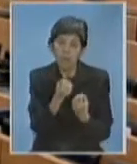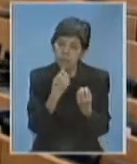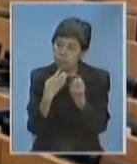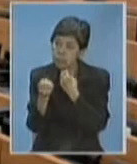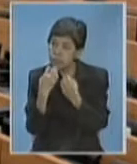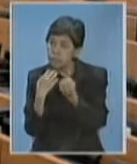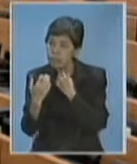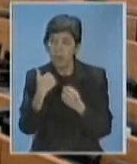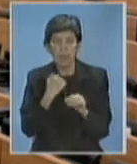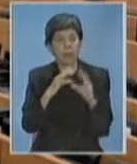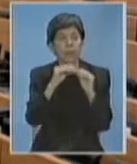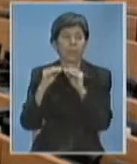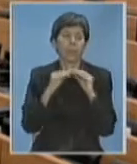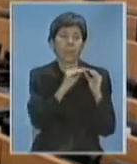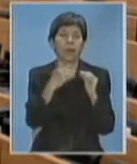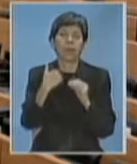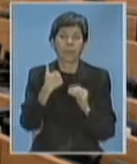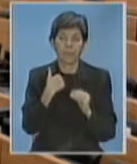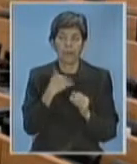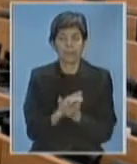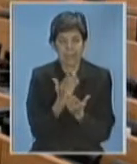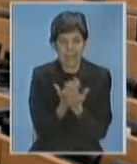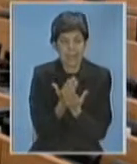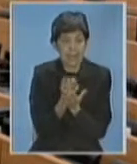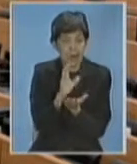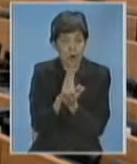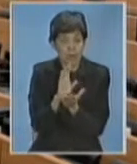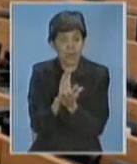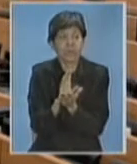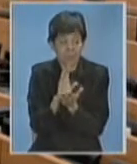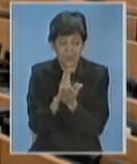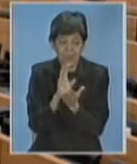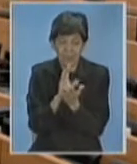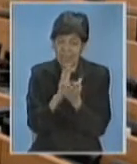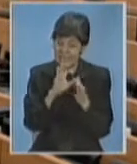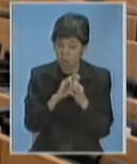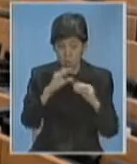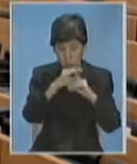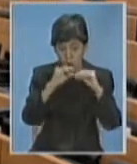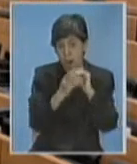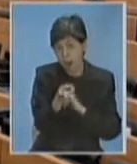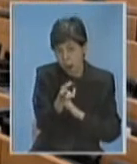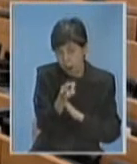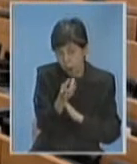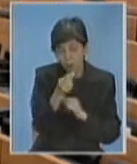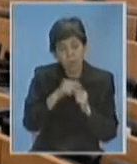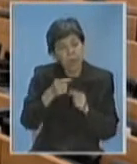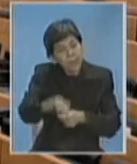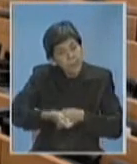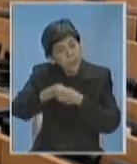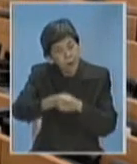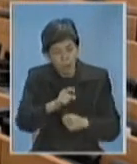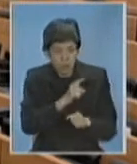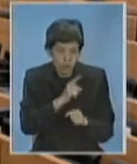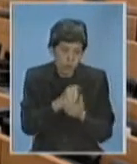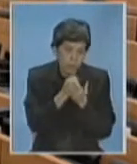พ้องต้องกันในที่ประชุมกรรมาธิการนะคะว่างบประมาณของประเทศนี้ในเรื่องของโครงการรับจำนำพืชผลการเกษตรที่จะดูแล